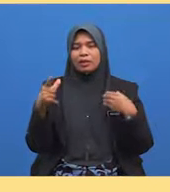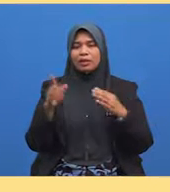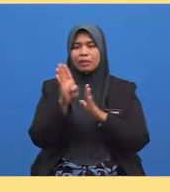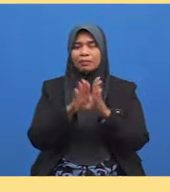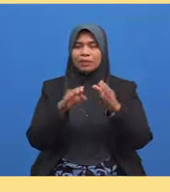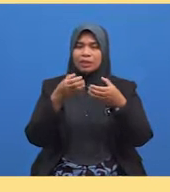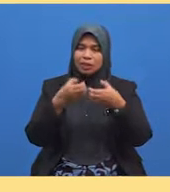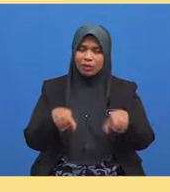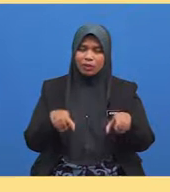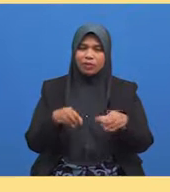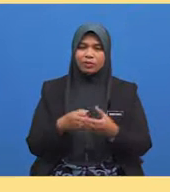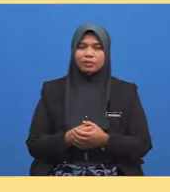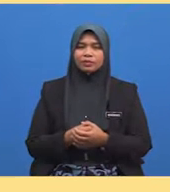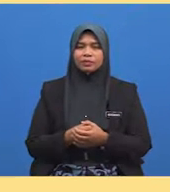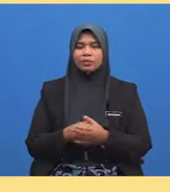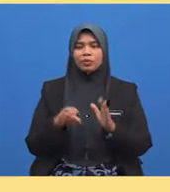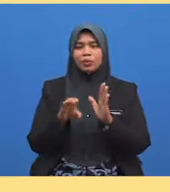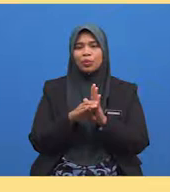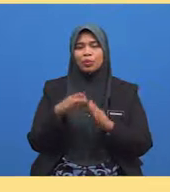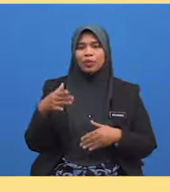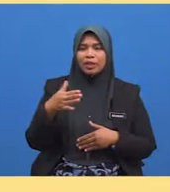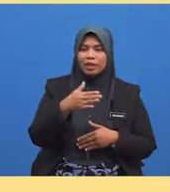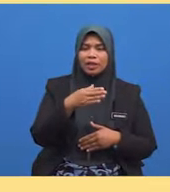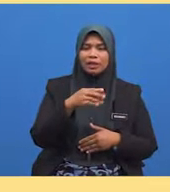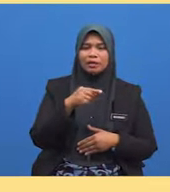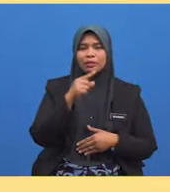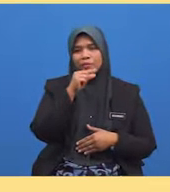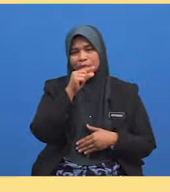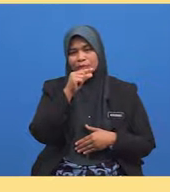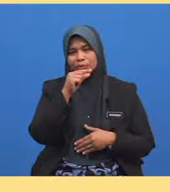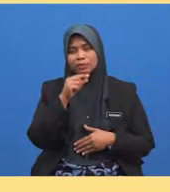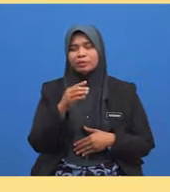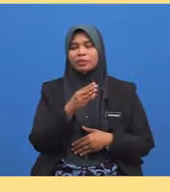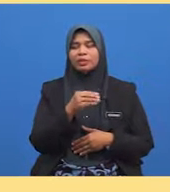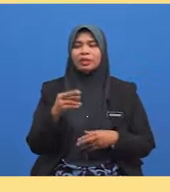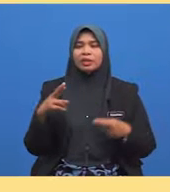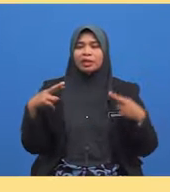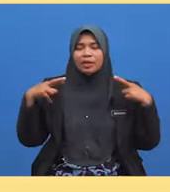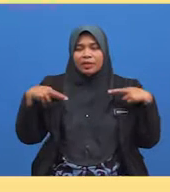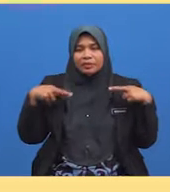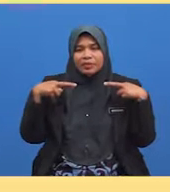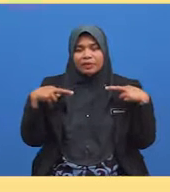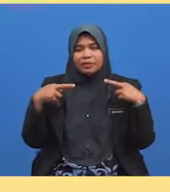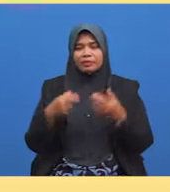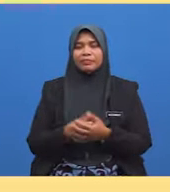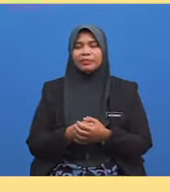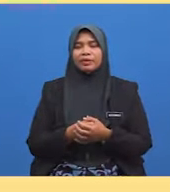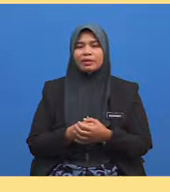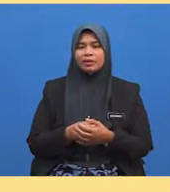bertelur. Ini dapat dilihat untuk kumpulan ikan, burung, amfibia dan